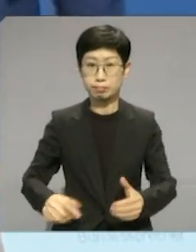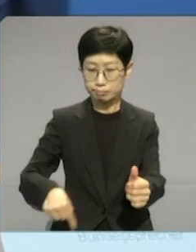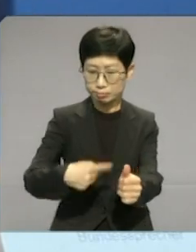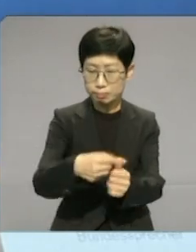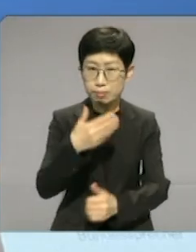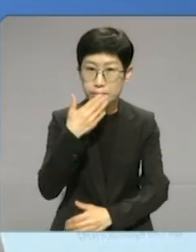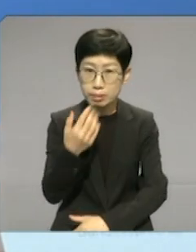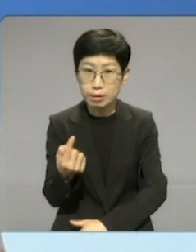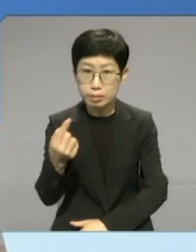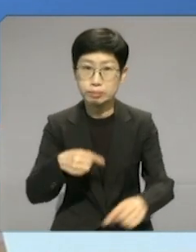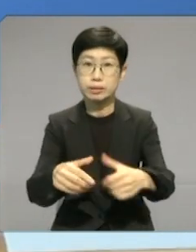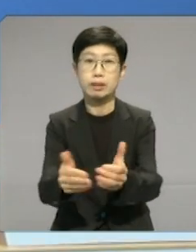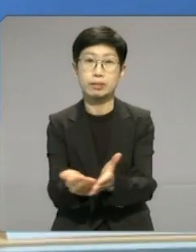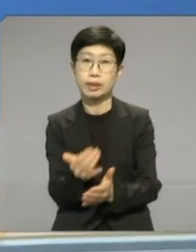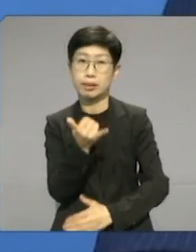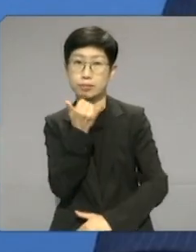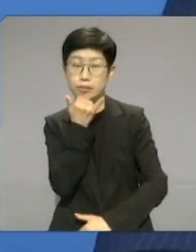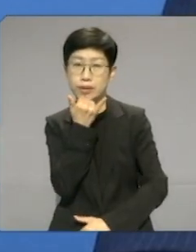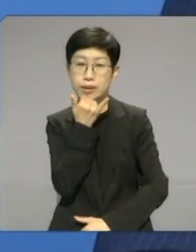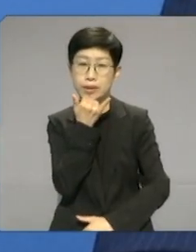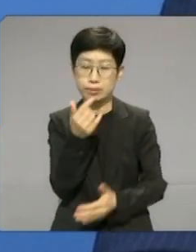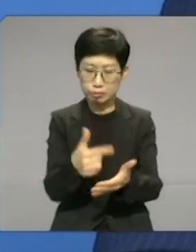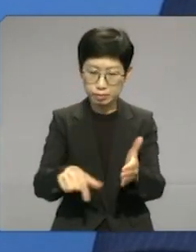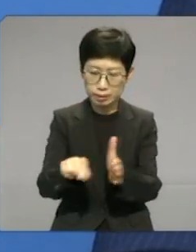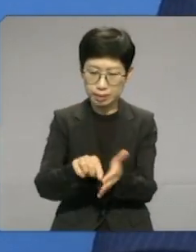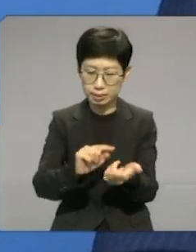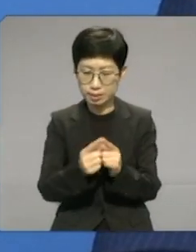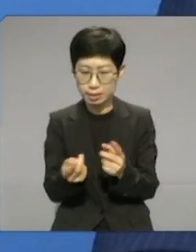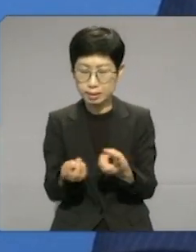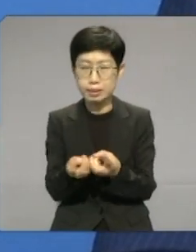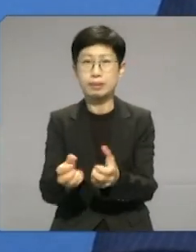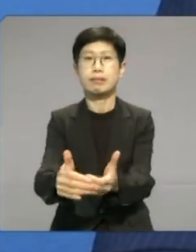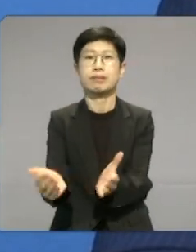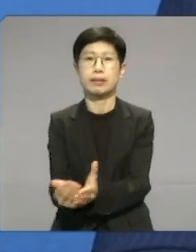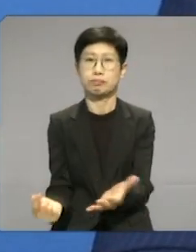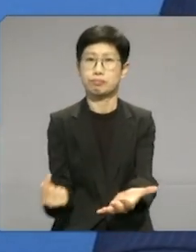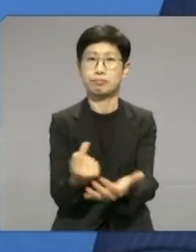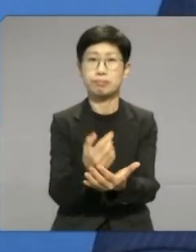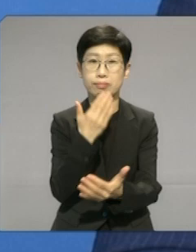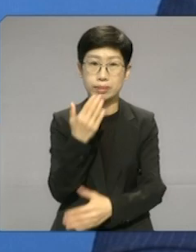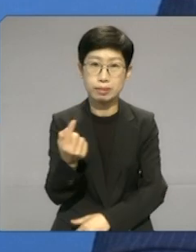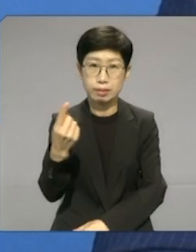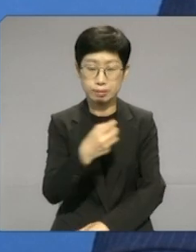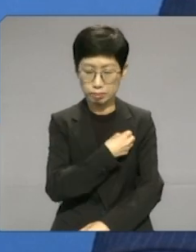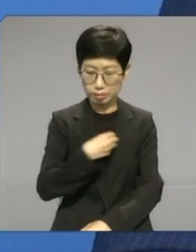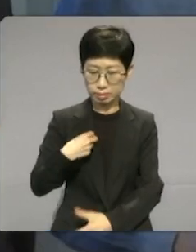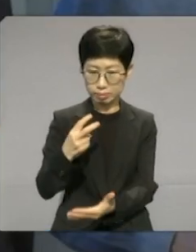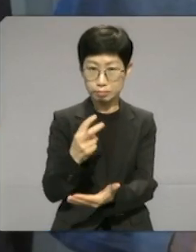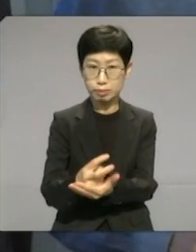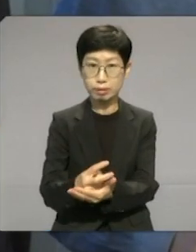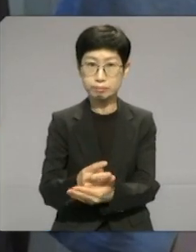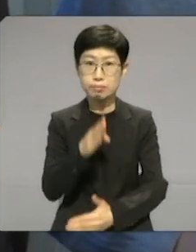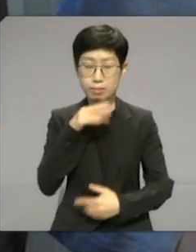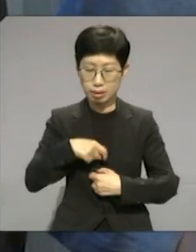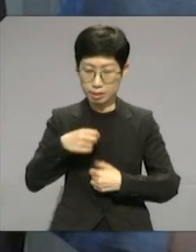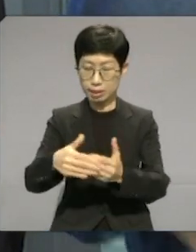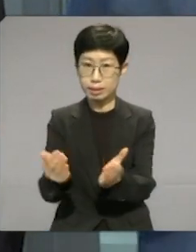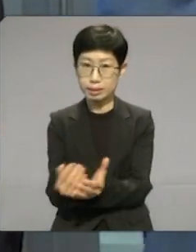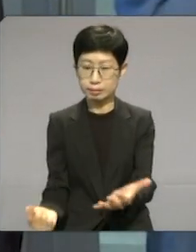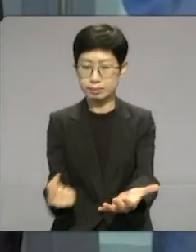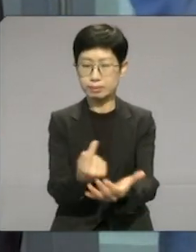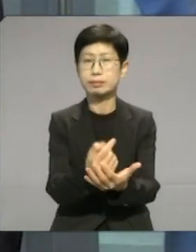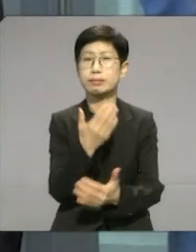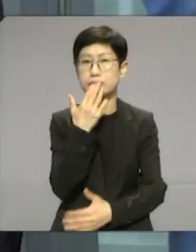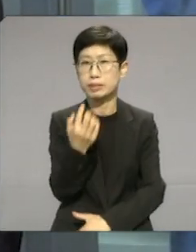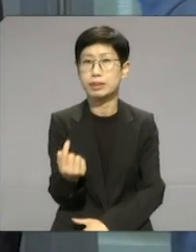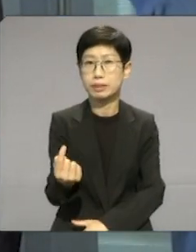높은 정당은 독일의 극우 정당 독일을 위한 대안입니다. 폴란드의 법과 정의당도 합류 가능성이